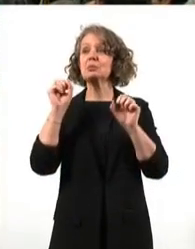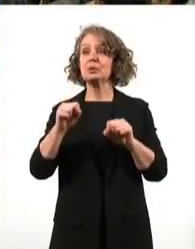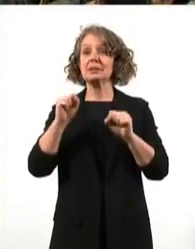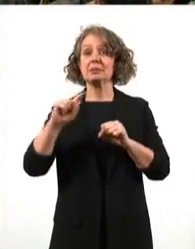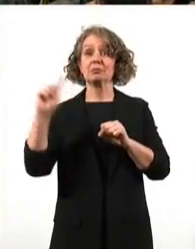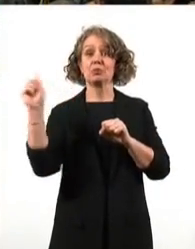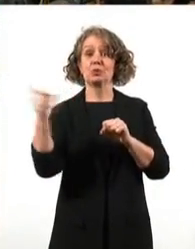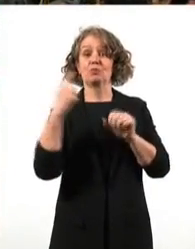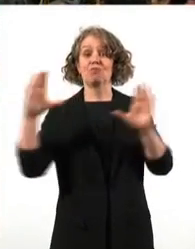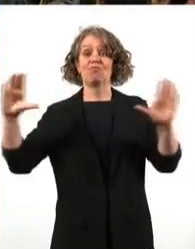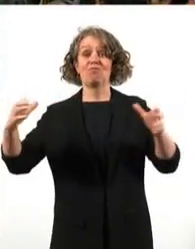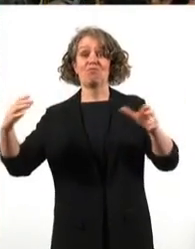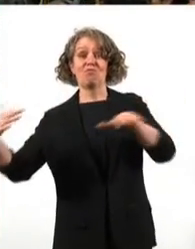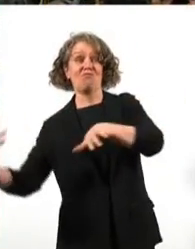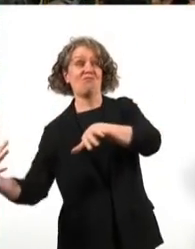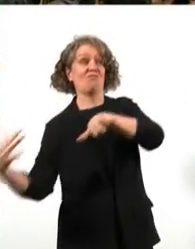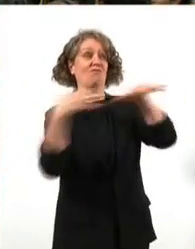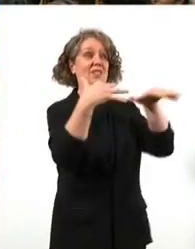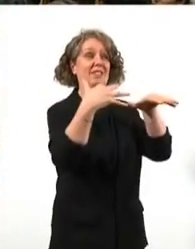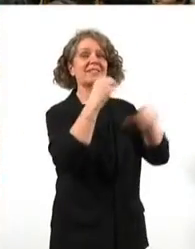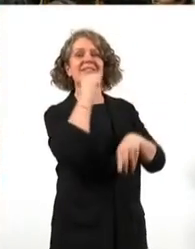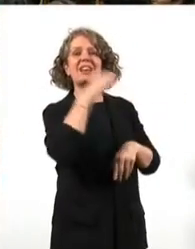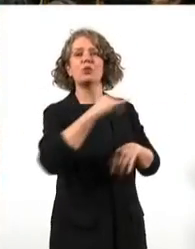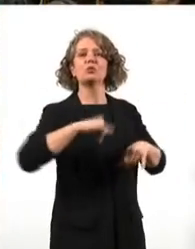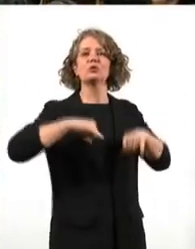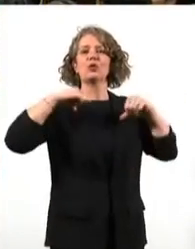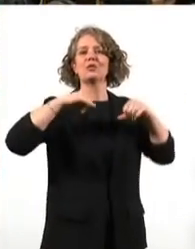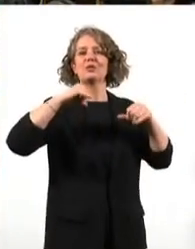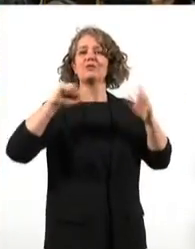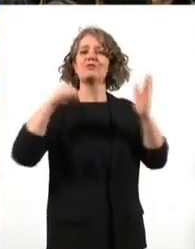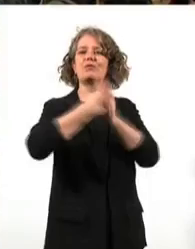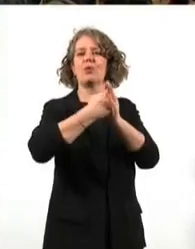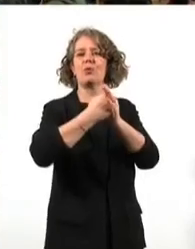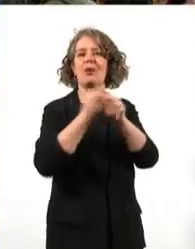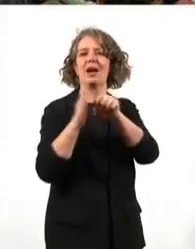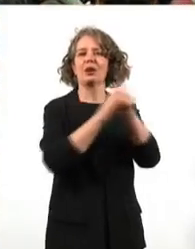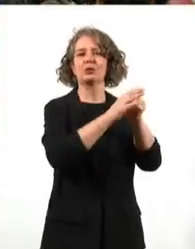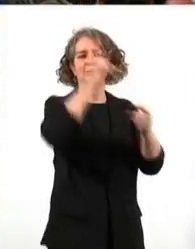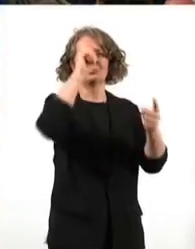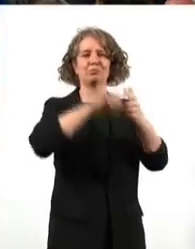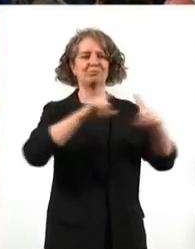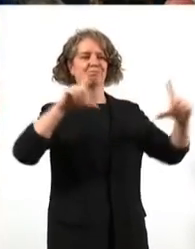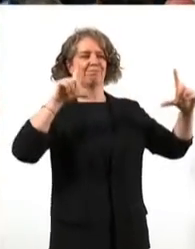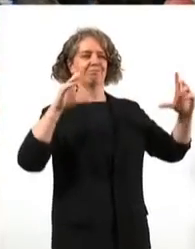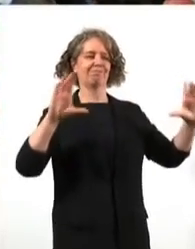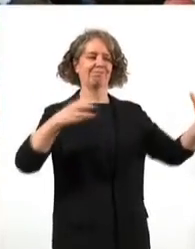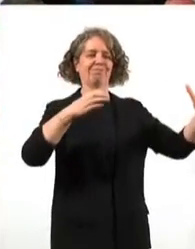dans le salon jaune qui est au fond à gauche pour une photo collective et on boucle. Merci beaucoup.